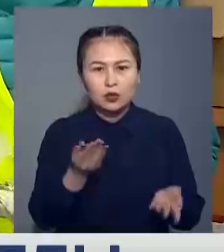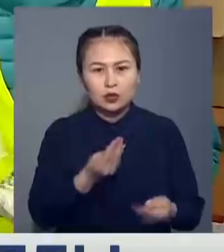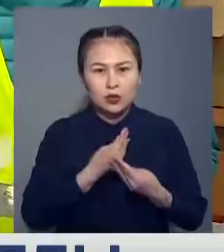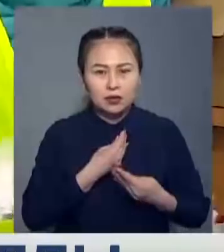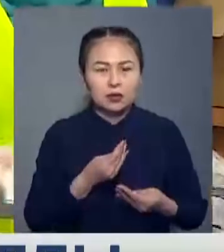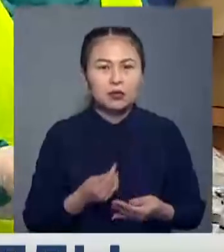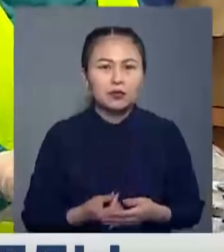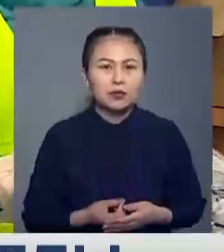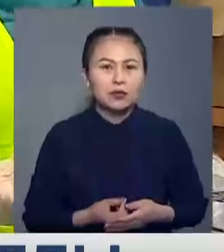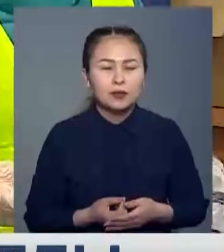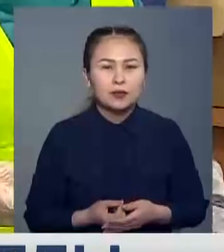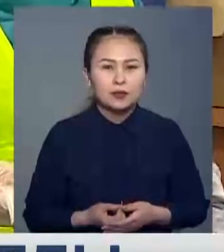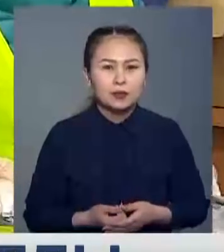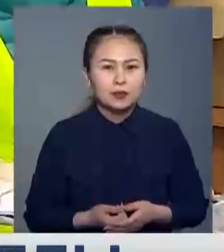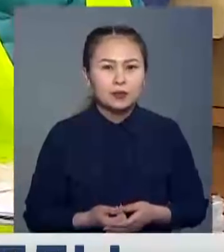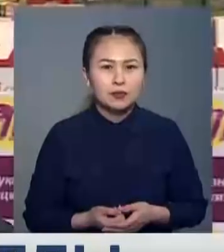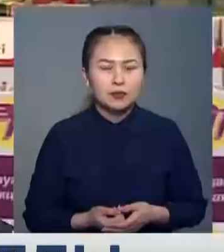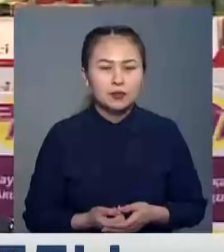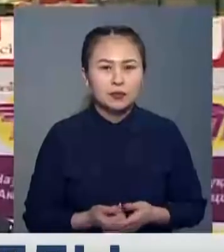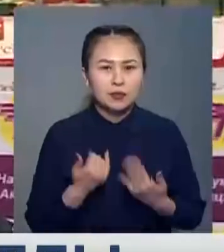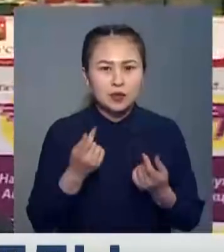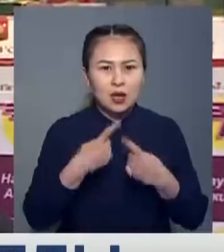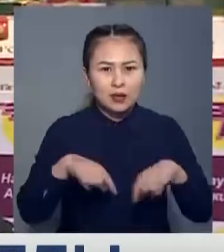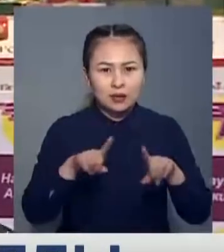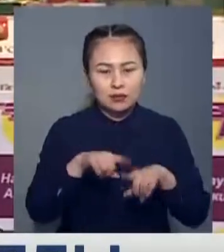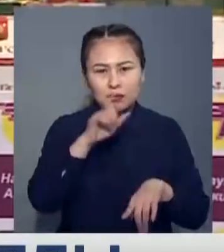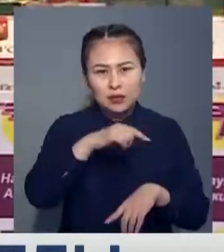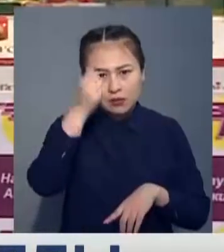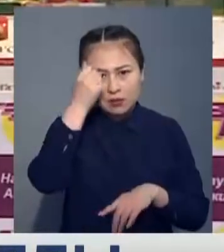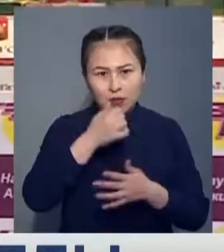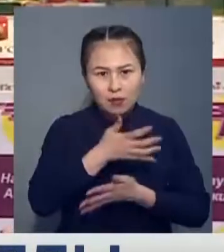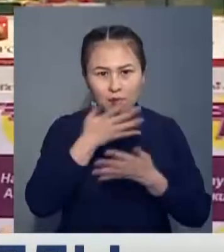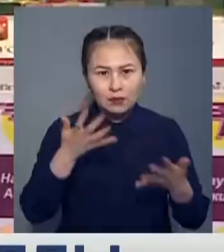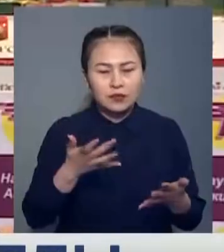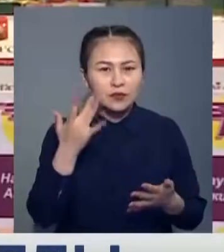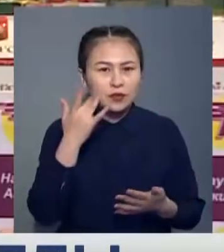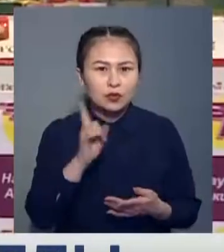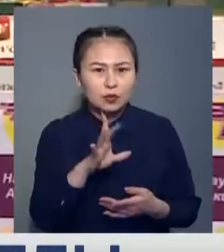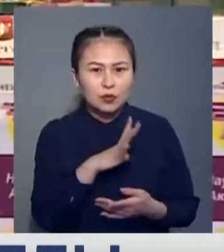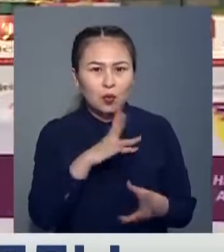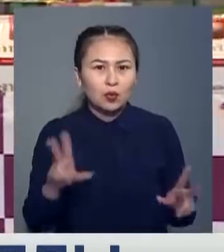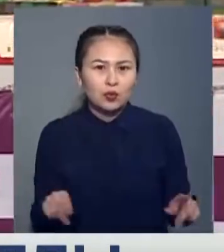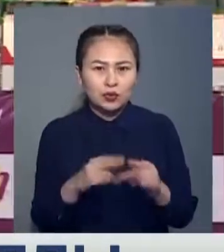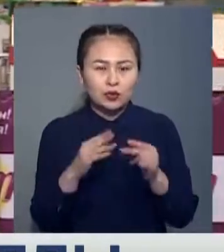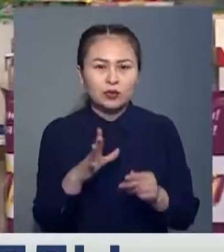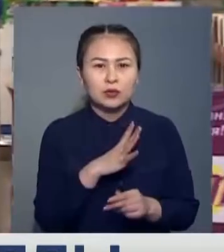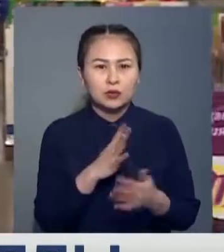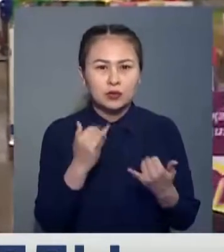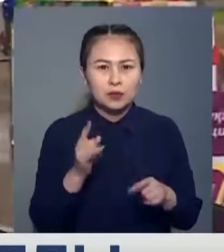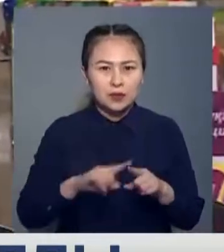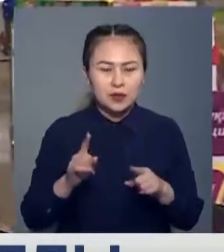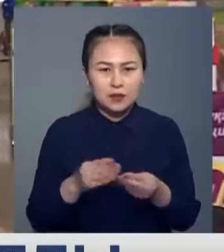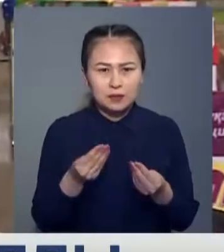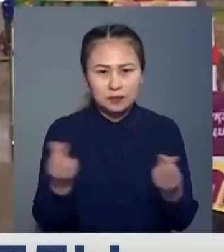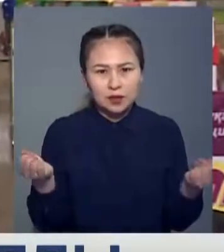атқандарыңызға. Жаңнан енді шараны ұйымдастырған азаматтарға көптен көп рахмет. Істері ілгері жүрсін. На елімізге келген де тезірек